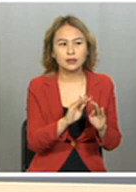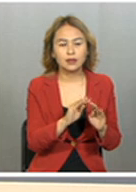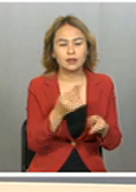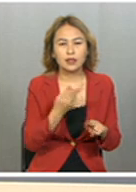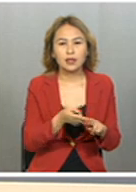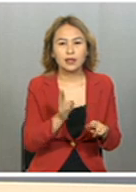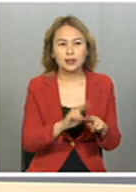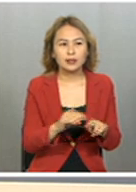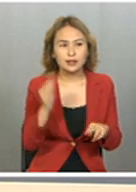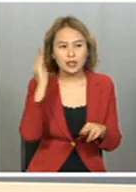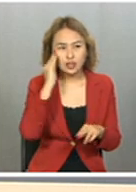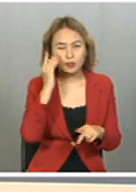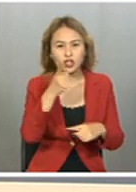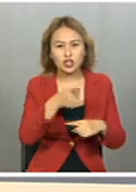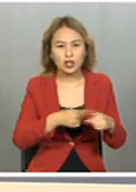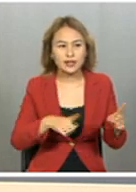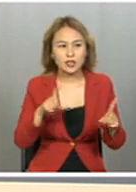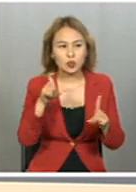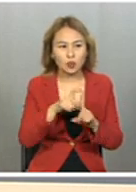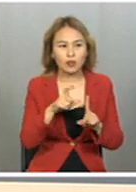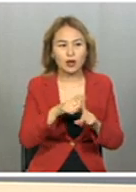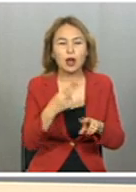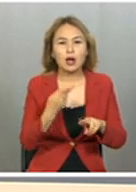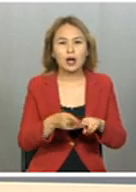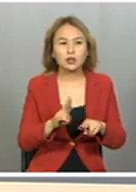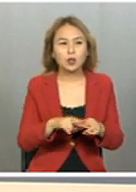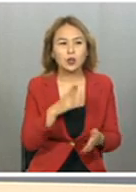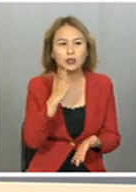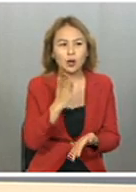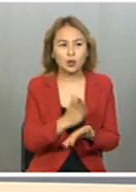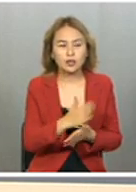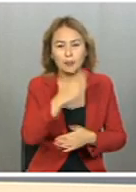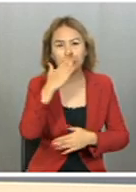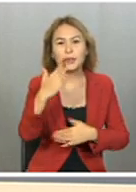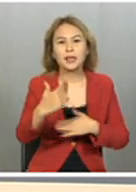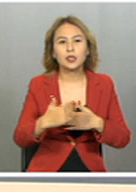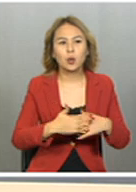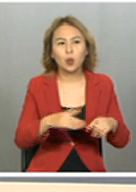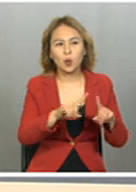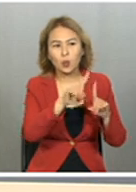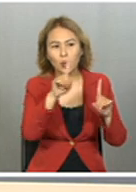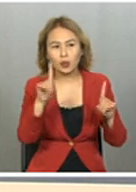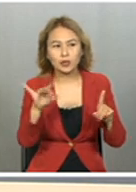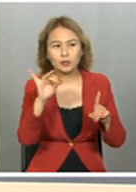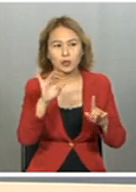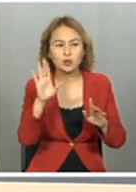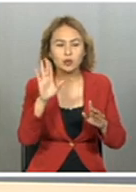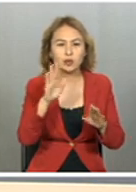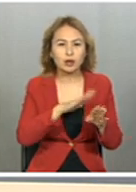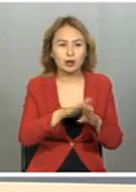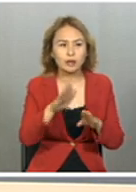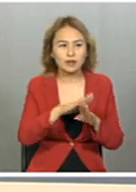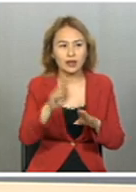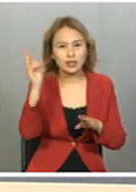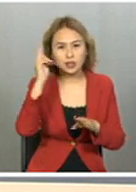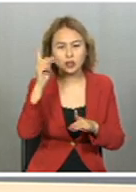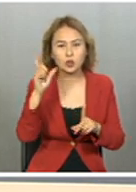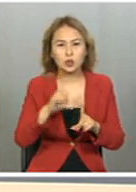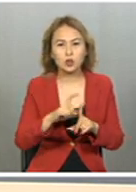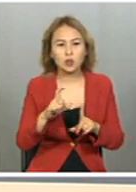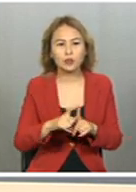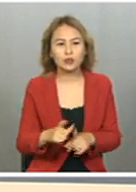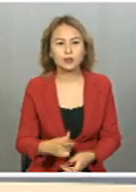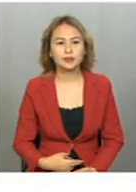Приставка – это значимая часть слова, которая находится перед корнем и служит для образования новых